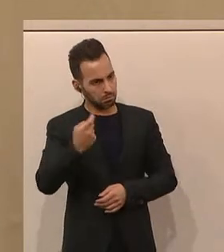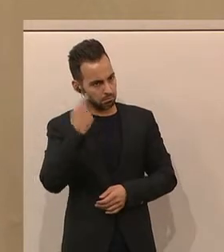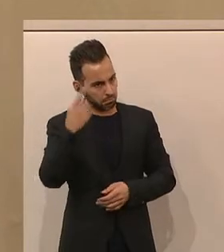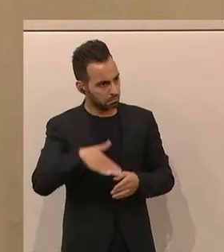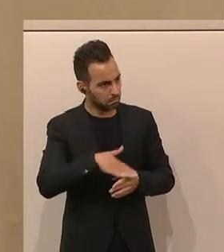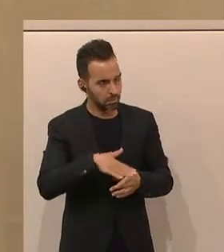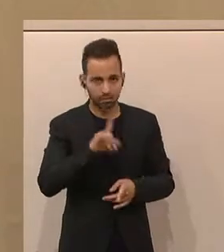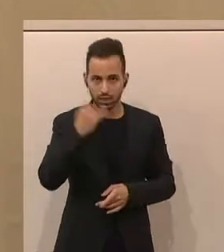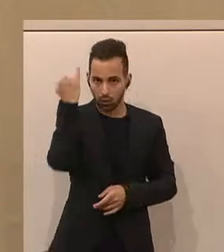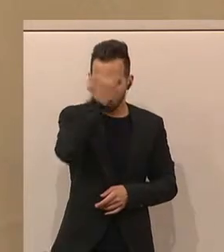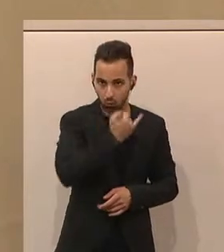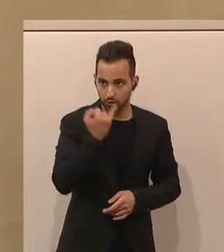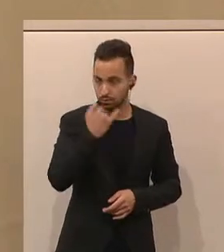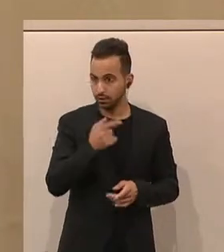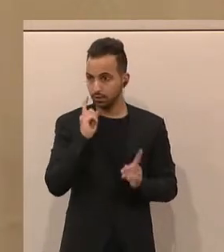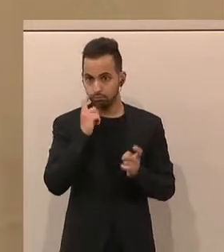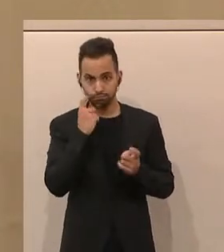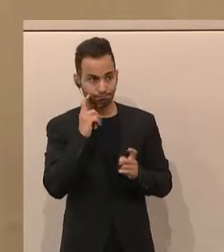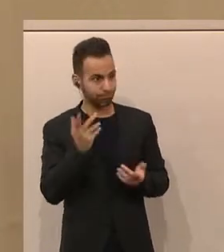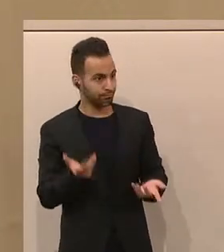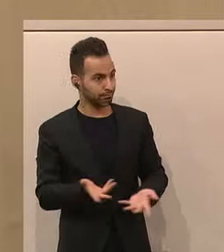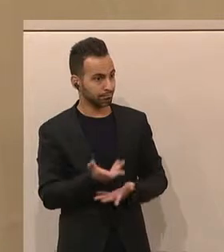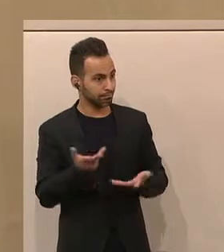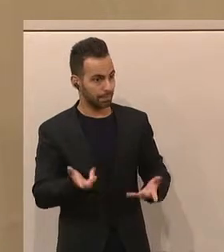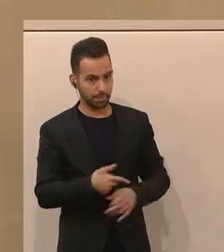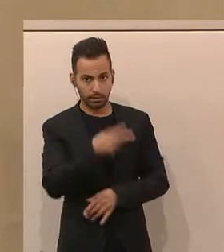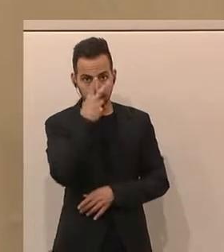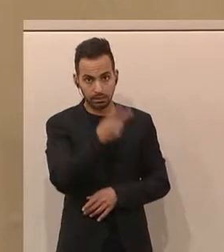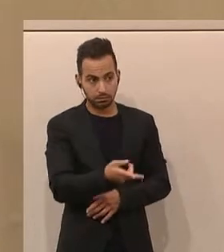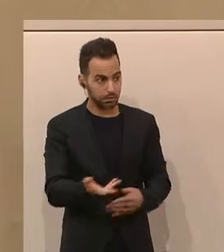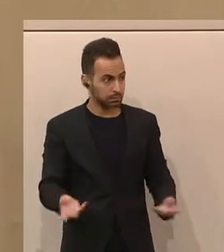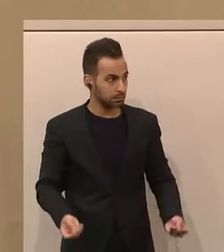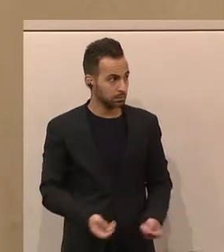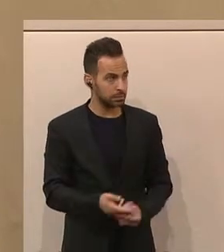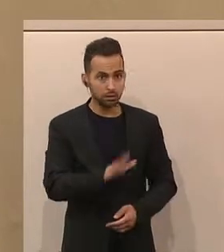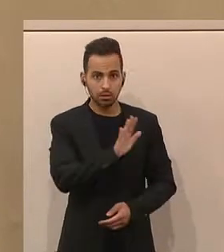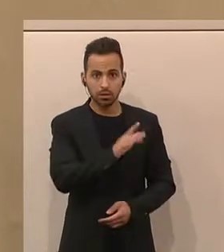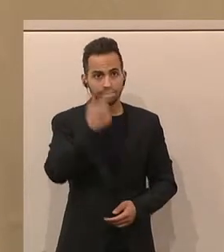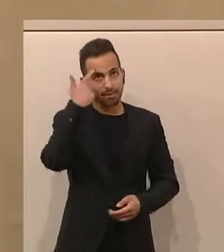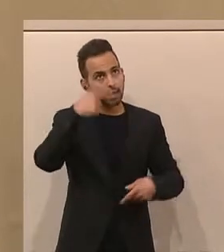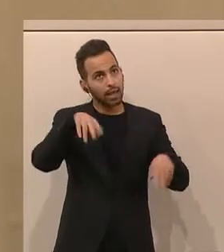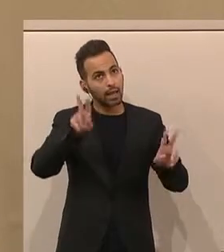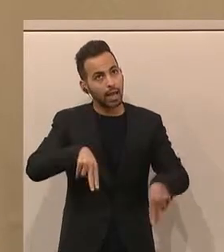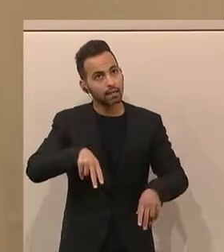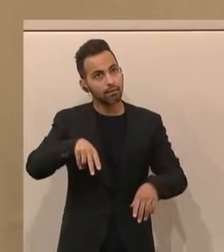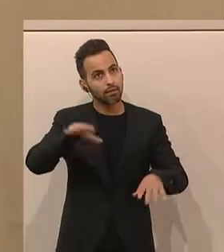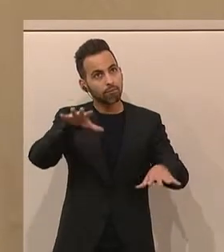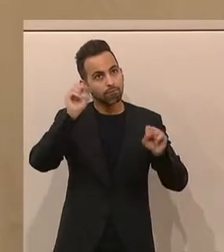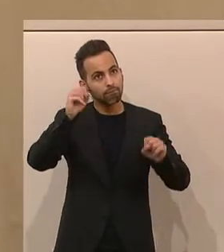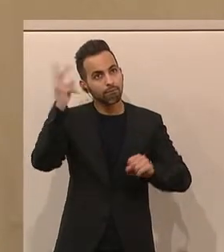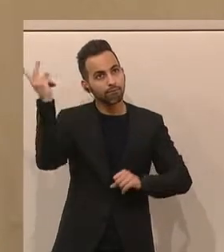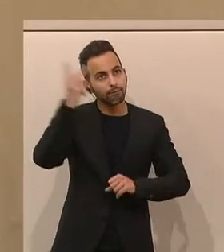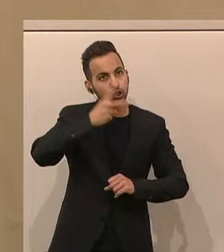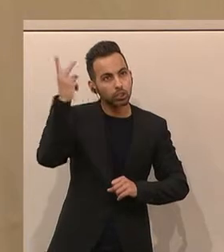Ironie, einer Heiterkeit meinerseits und zeigt auch auf, wie Ihr Rechtsverständnis